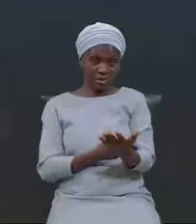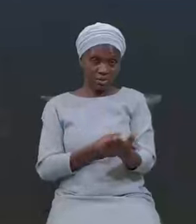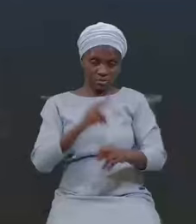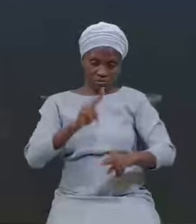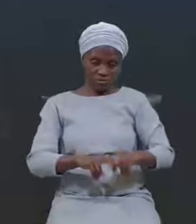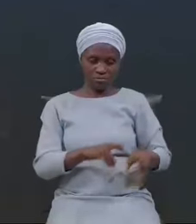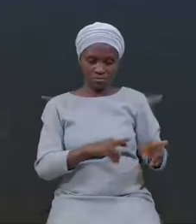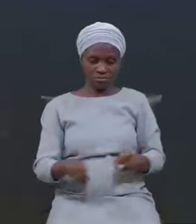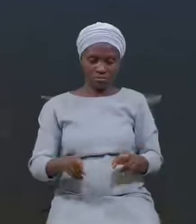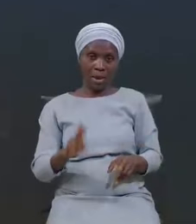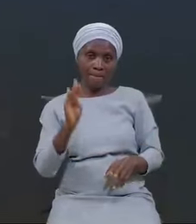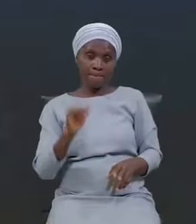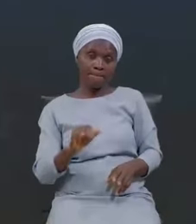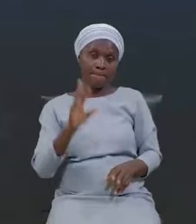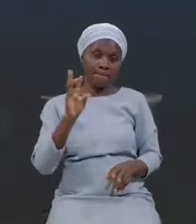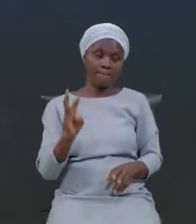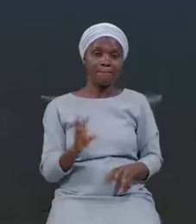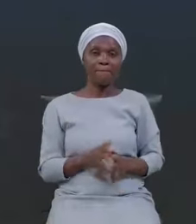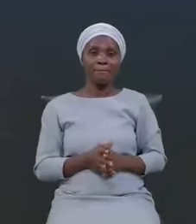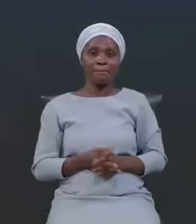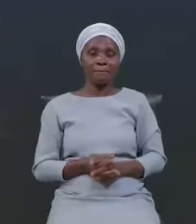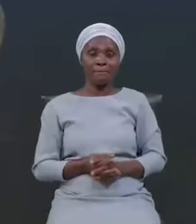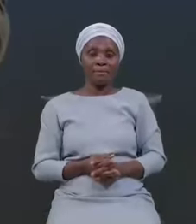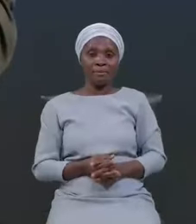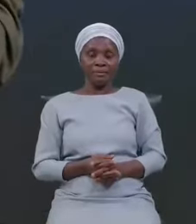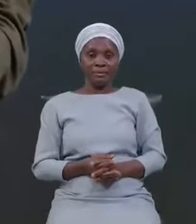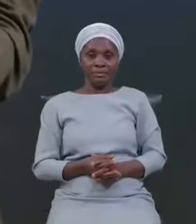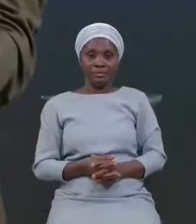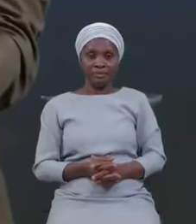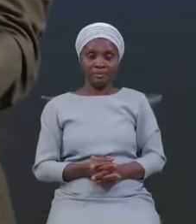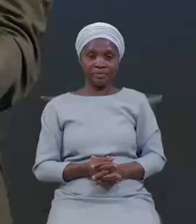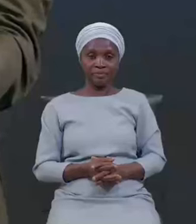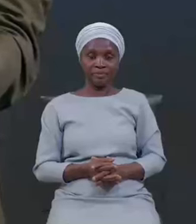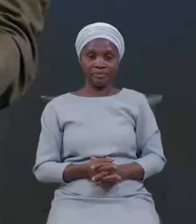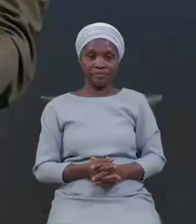Et le petit déjeuner est pris très tôt, déjà à 6h.